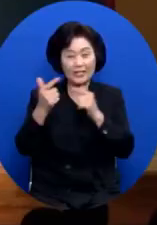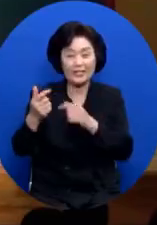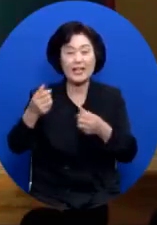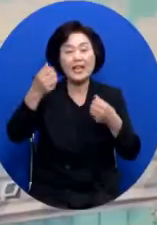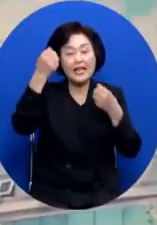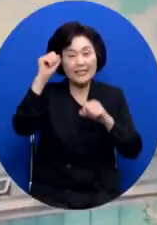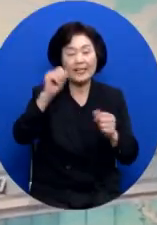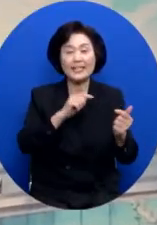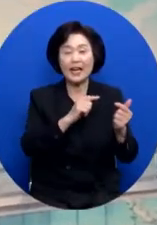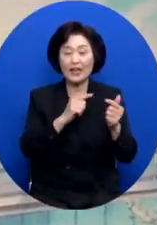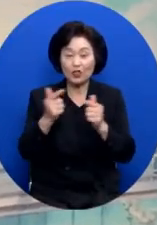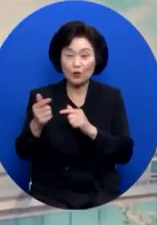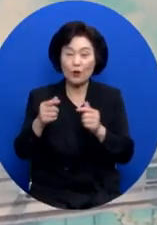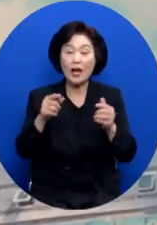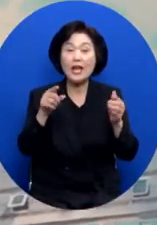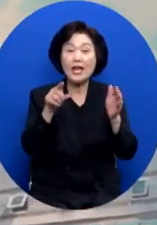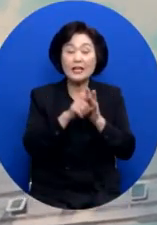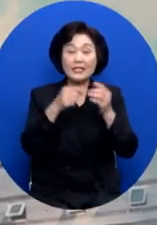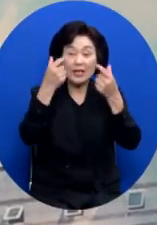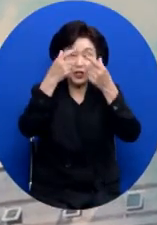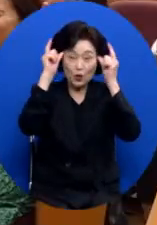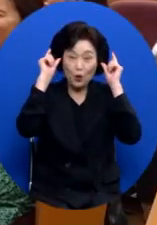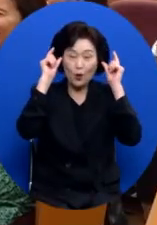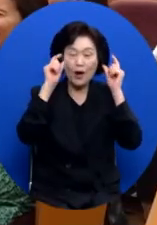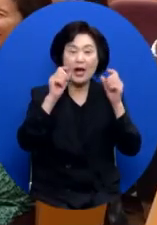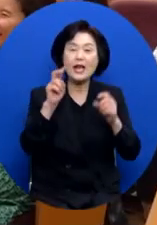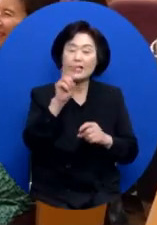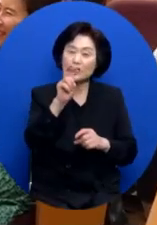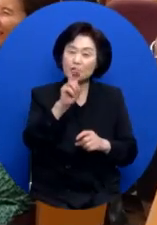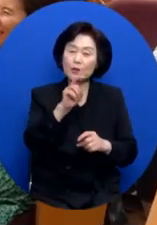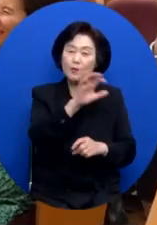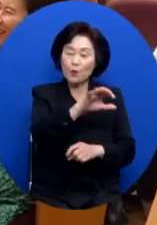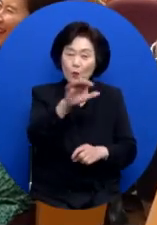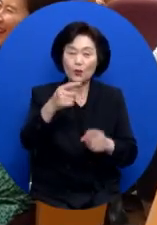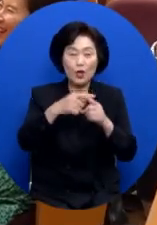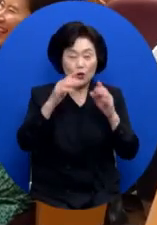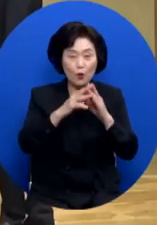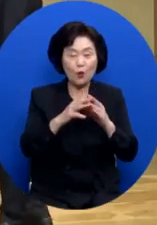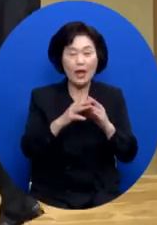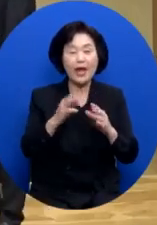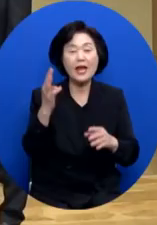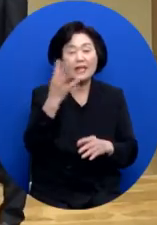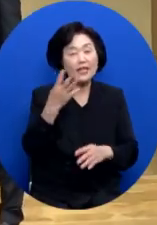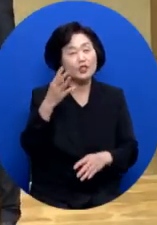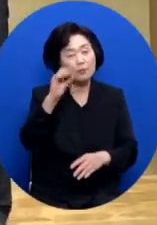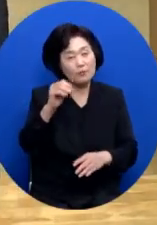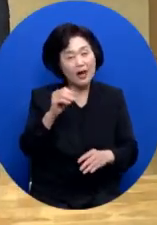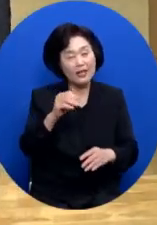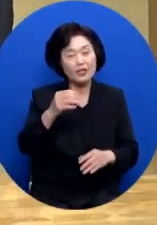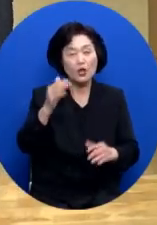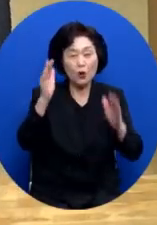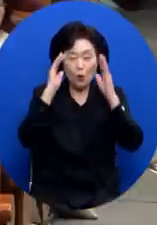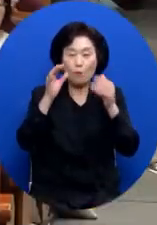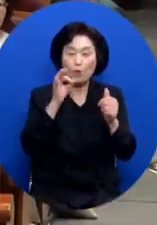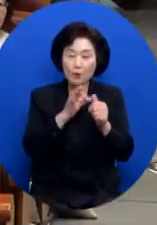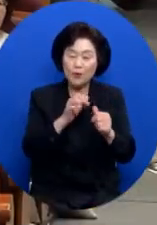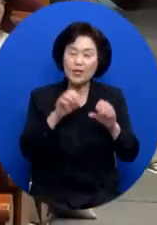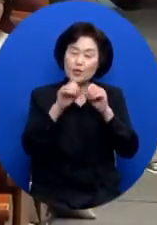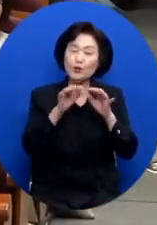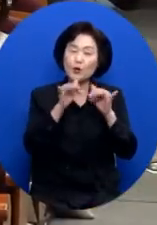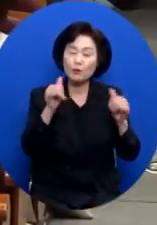페플 트리니티 신학대학원 대학교와 용인지역 20개 교회에 총 4천만 원의 장학금과 선교비를